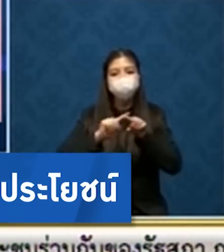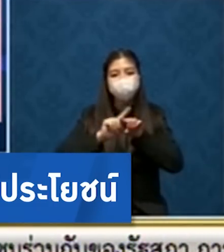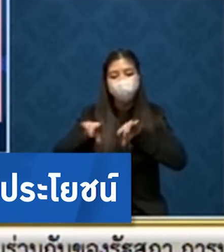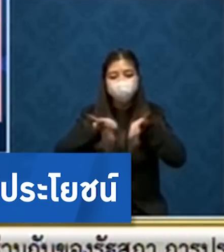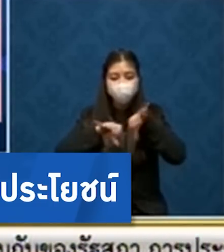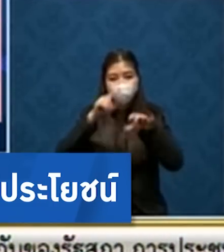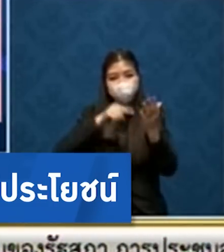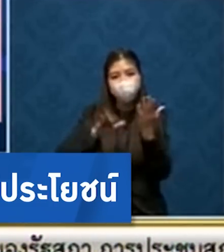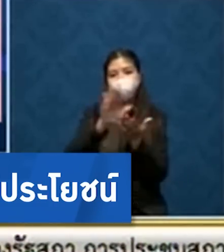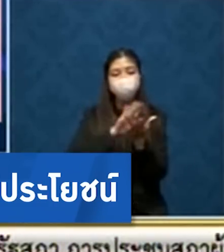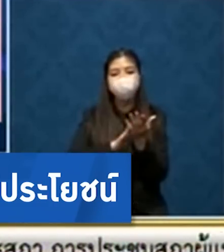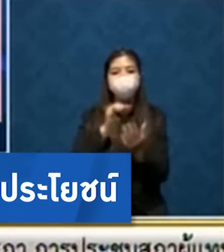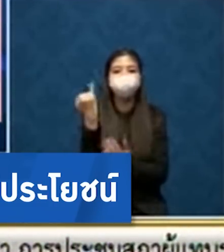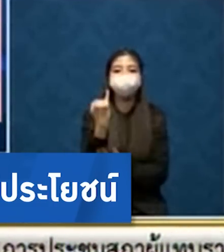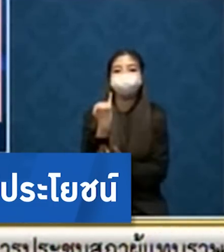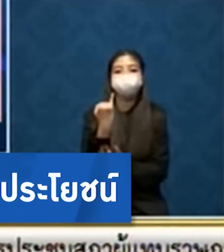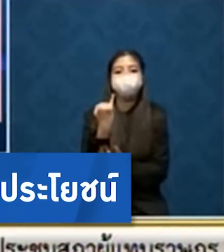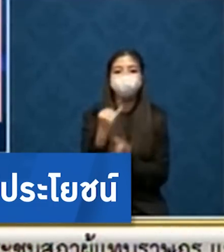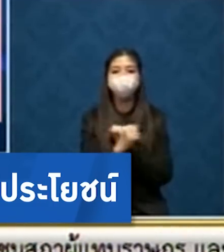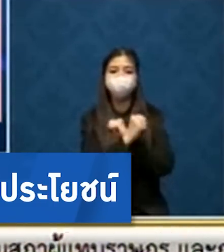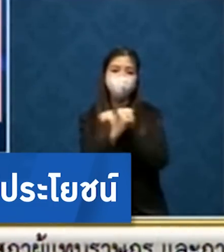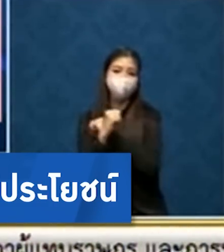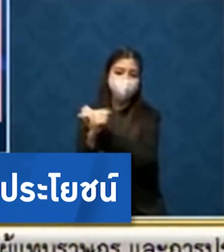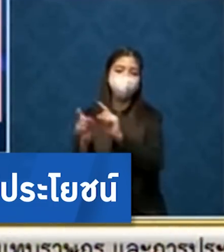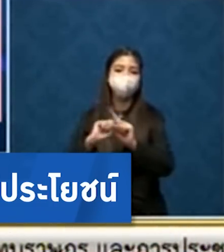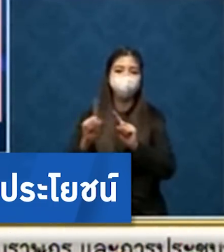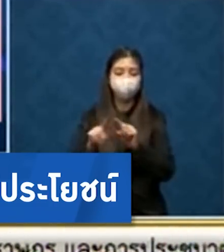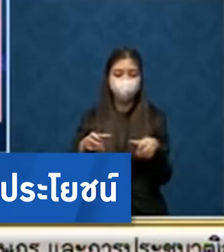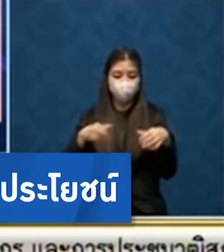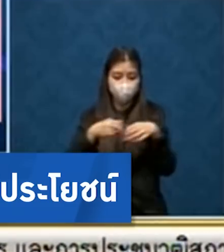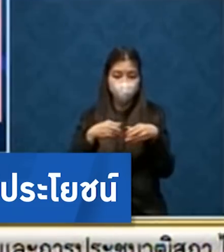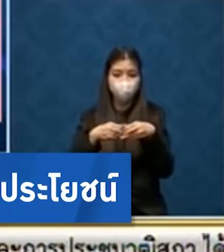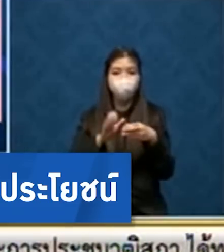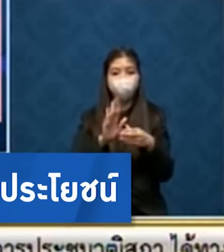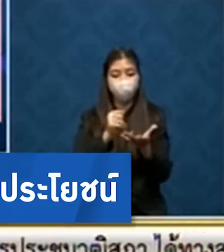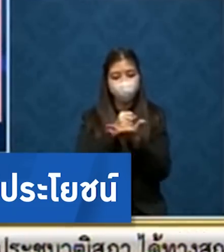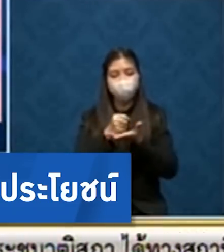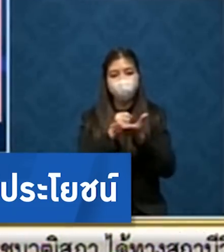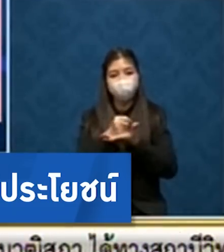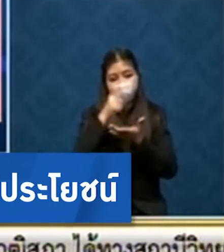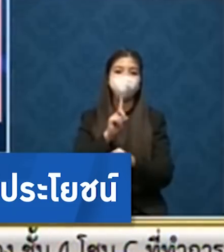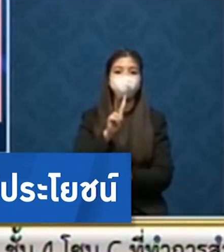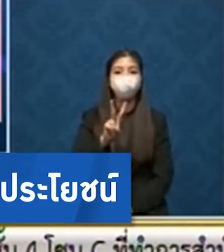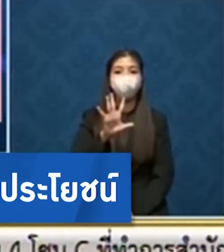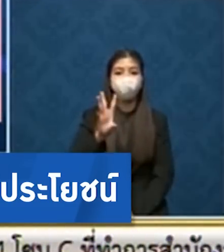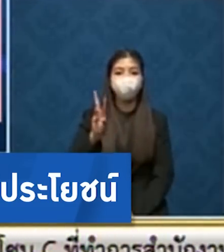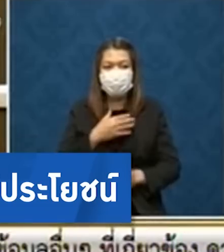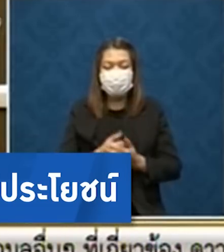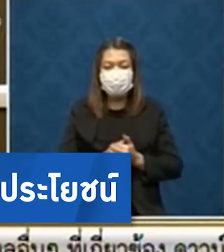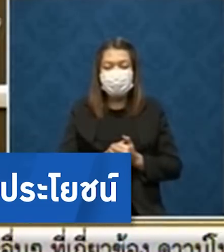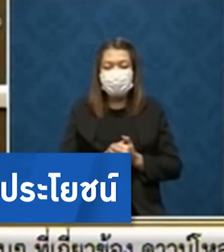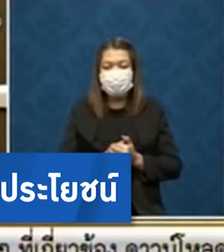คนไหนเห็นแล้วน้ำลายสอเปรี้ยวปากหรือเปล่านะครับกูเฮงเยาว์ซันดาราที่วาดประชาชาติมีการพูดถึงพลเอกกลยุทธ์